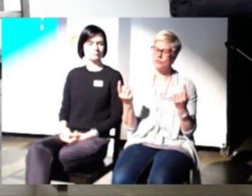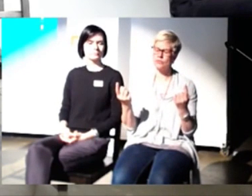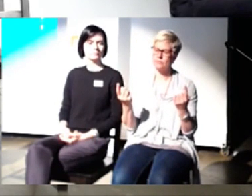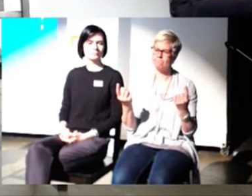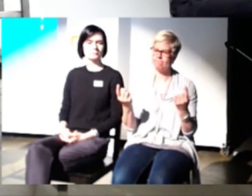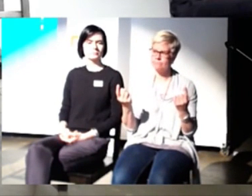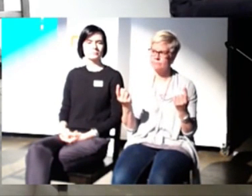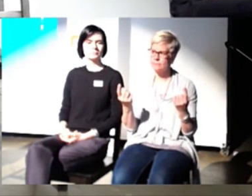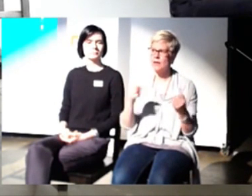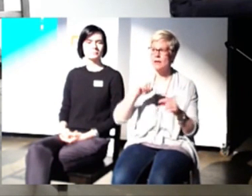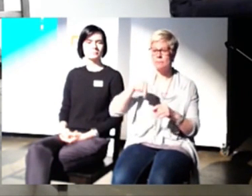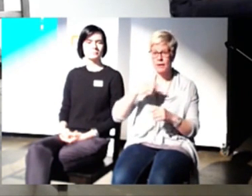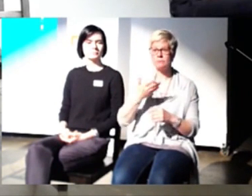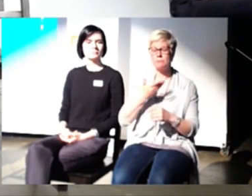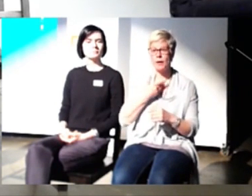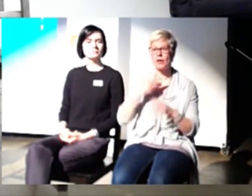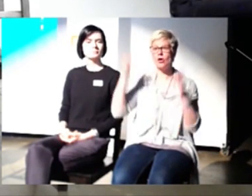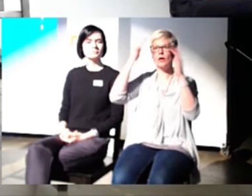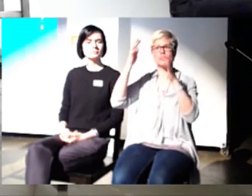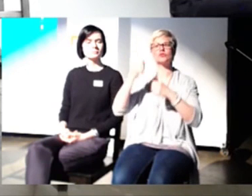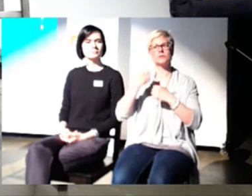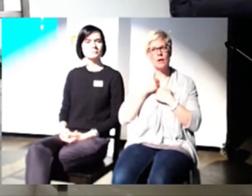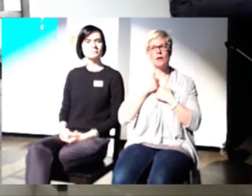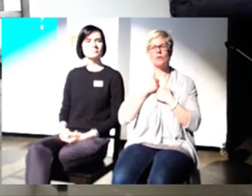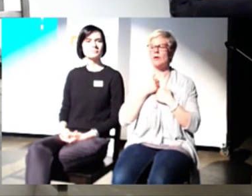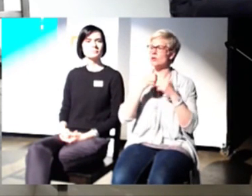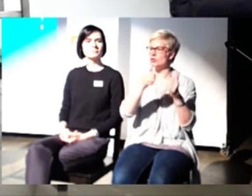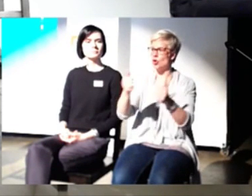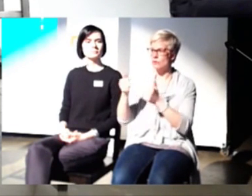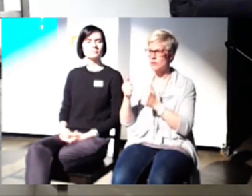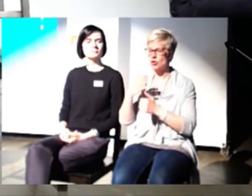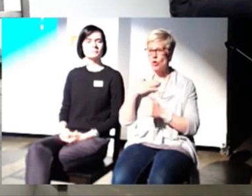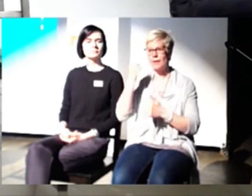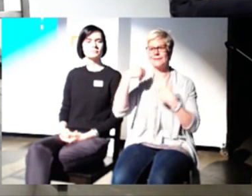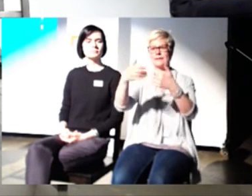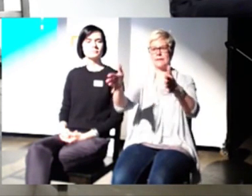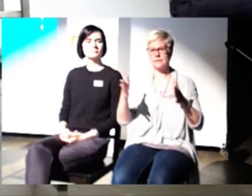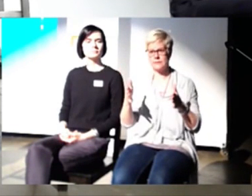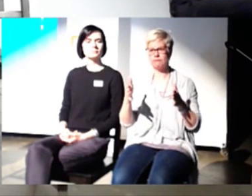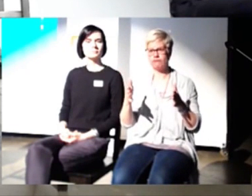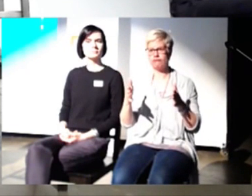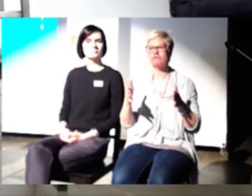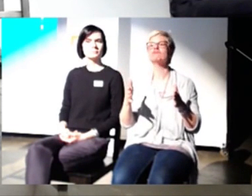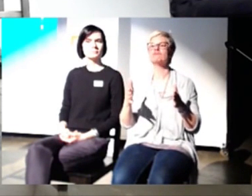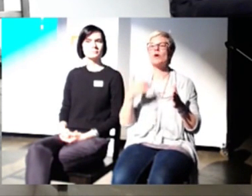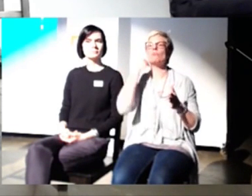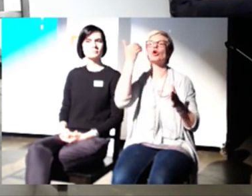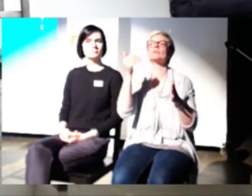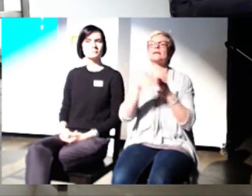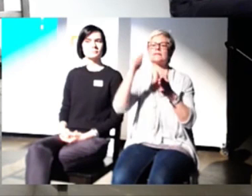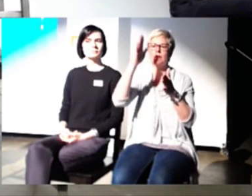meille paljon ajatuksia herättävä, ja toivotaan, että Sellakkiusresidenssikin tulevaisuudessa päätyy tänne